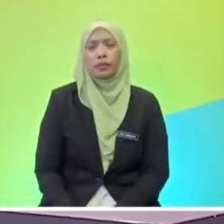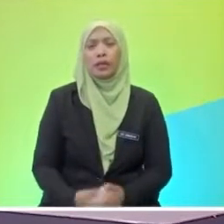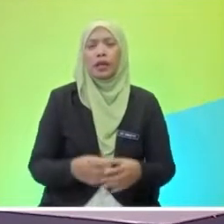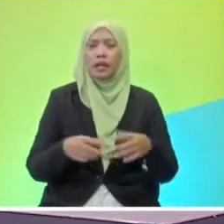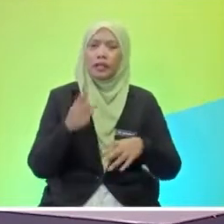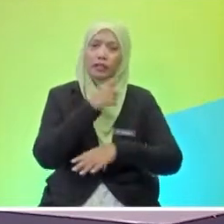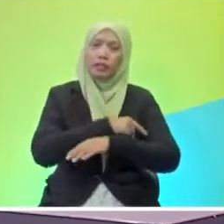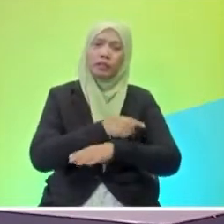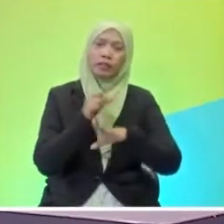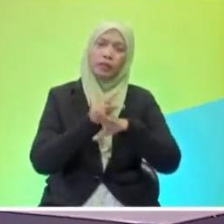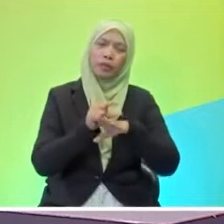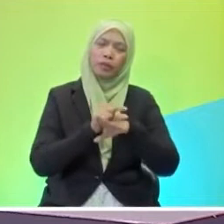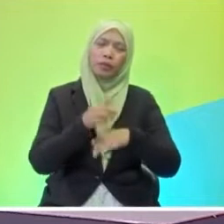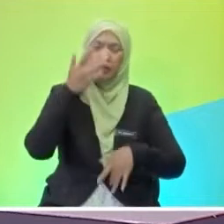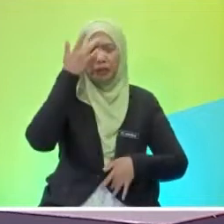sakit